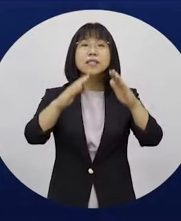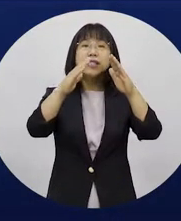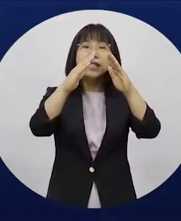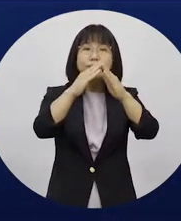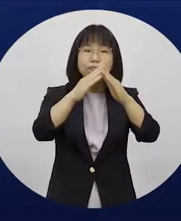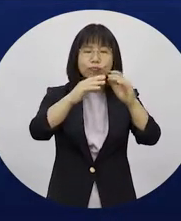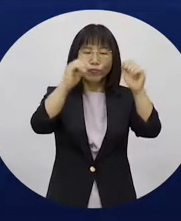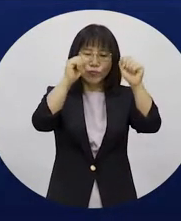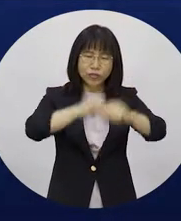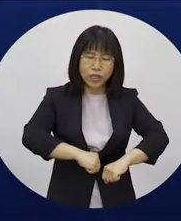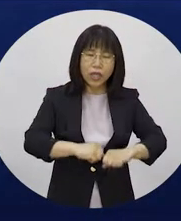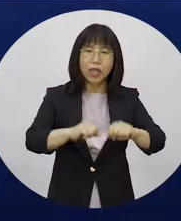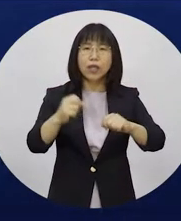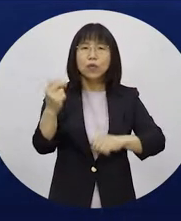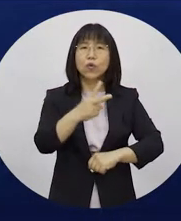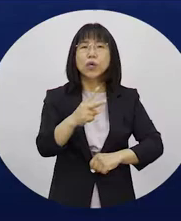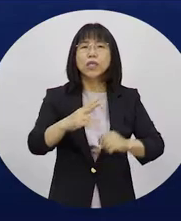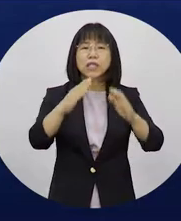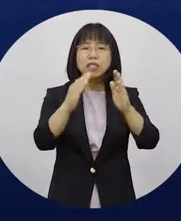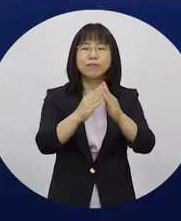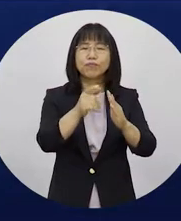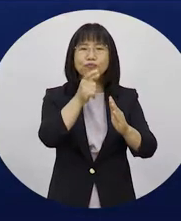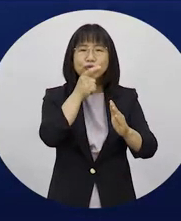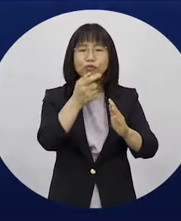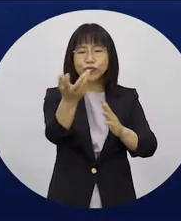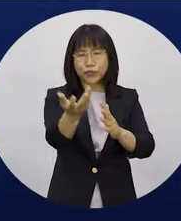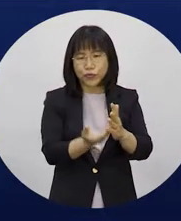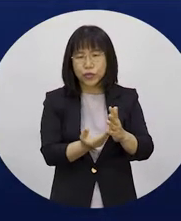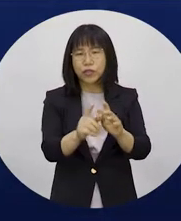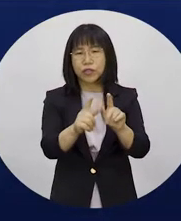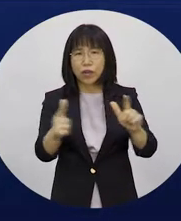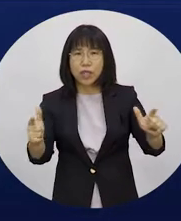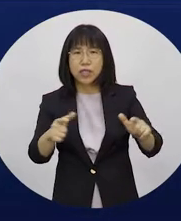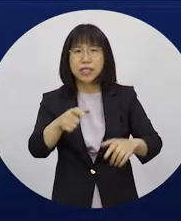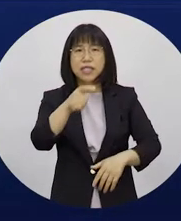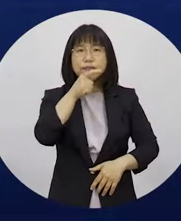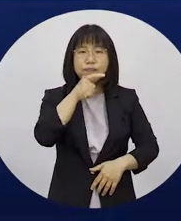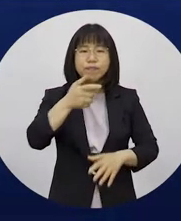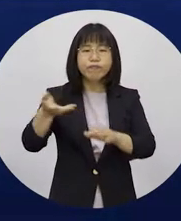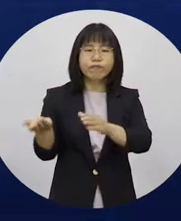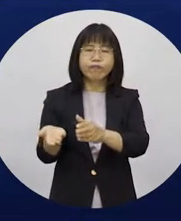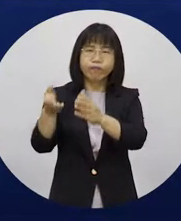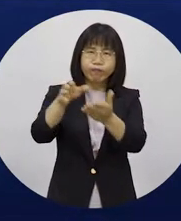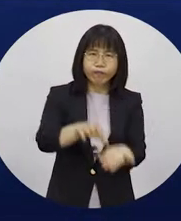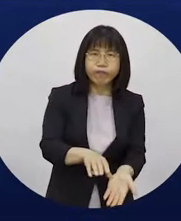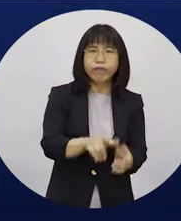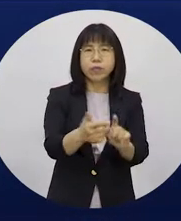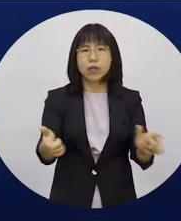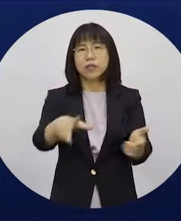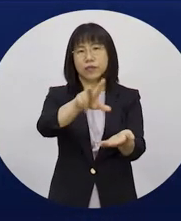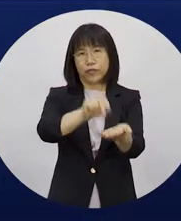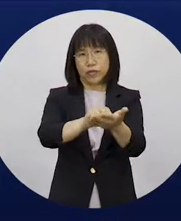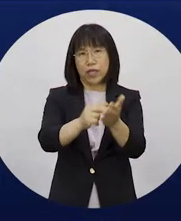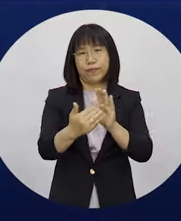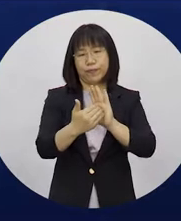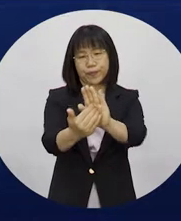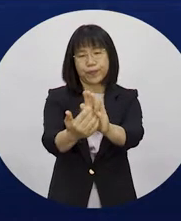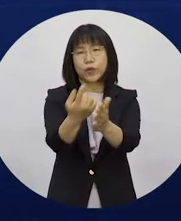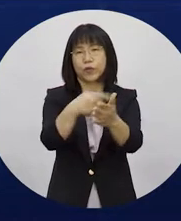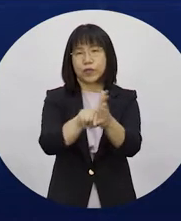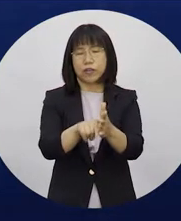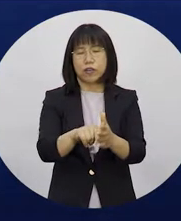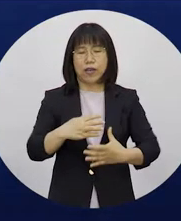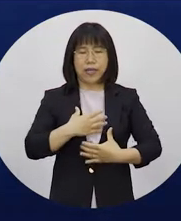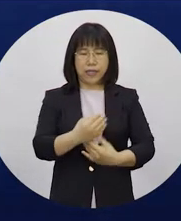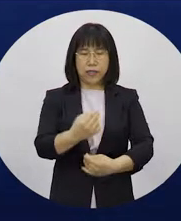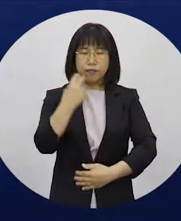앞두고 주택의 붕괴, 누수, 침수 피해 등의 안전사고를 예방하기 위해 공동주택과